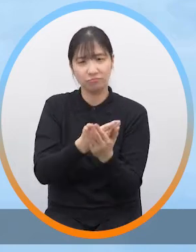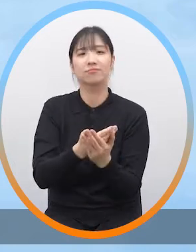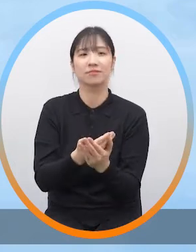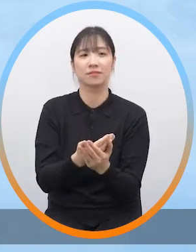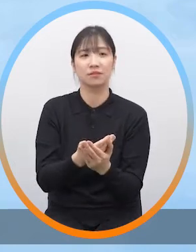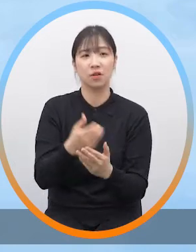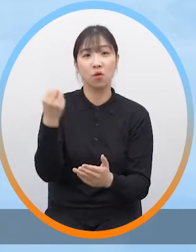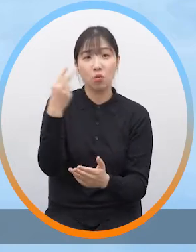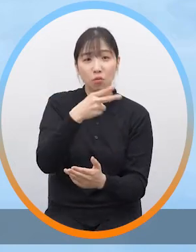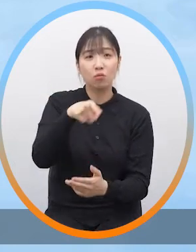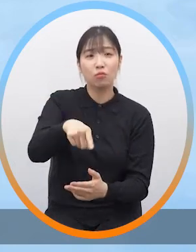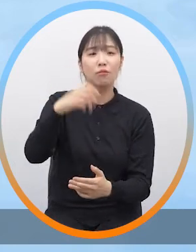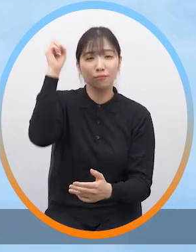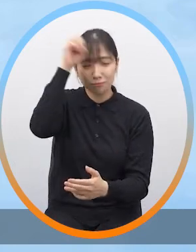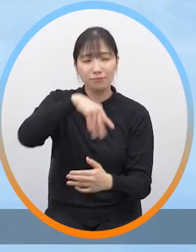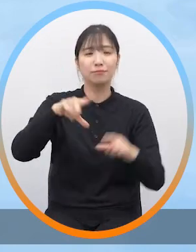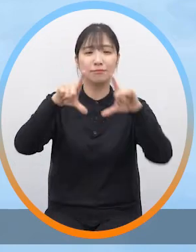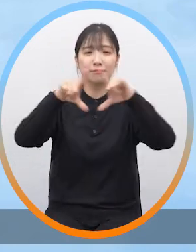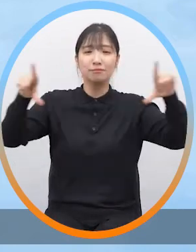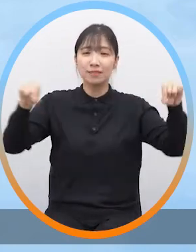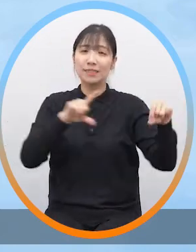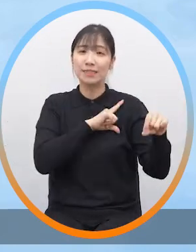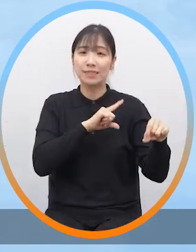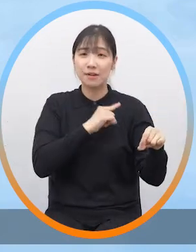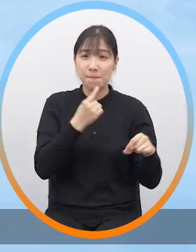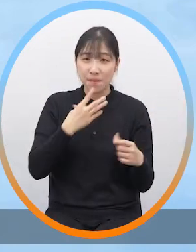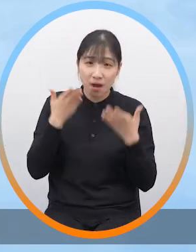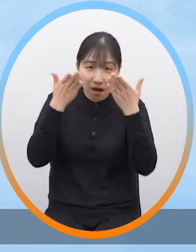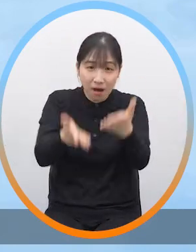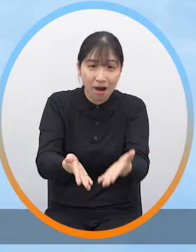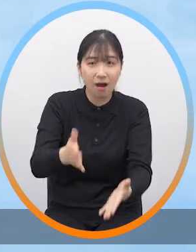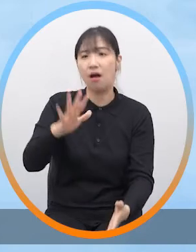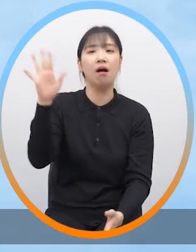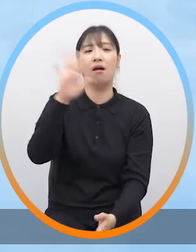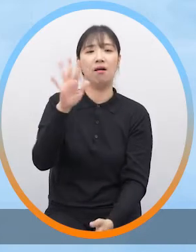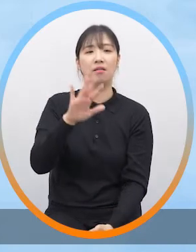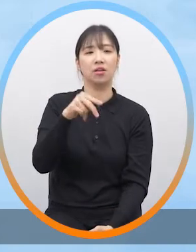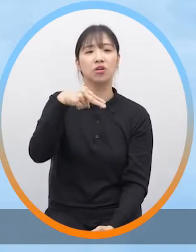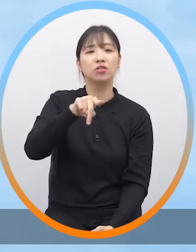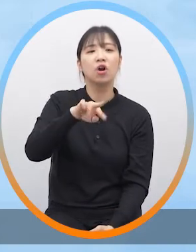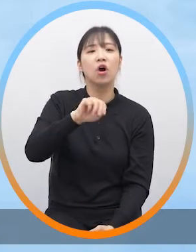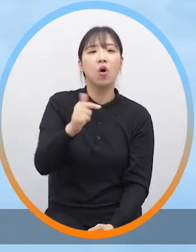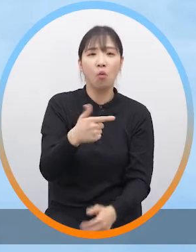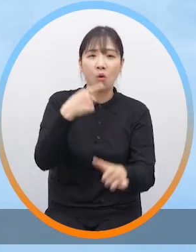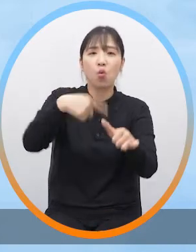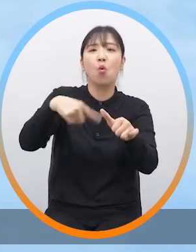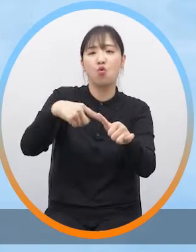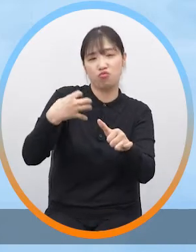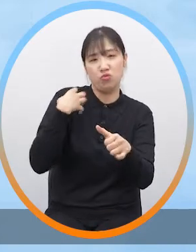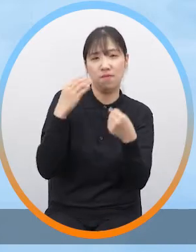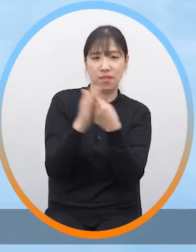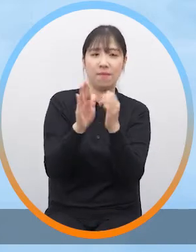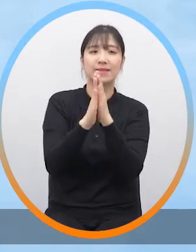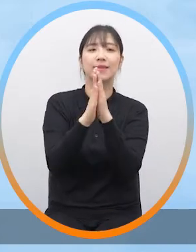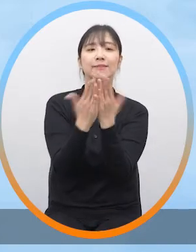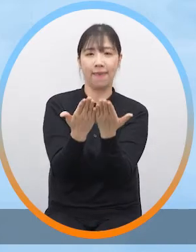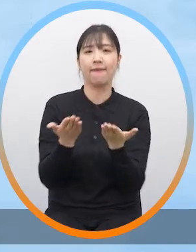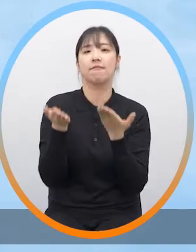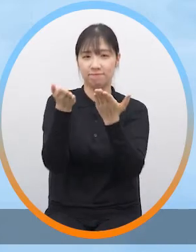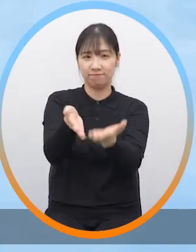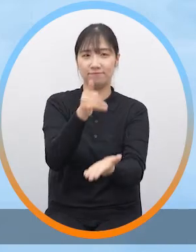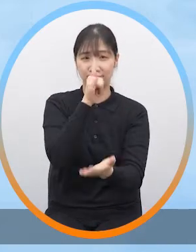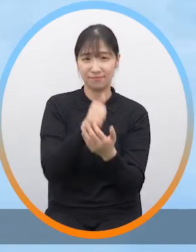있습니다. 그리고 단순히 이 편액만 내려주는 게 아니고 서원은 교육기관이기 때문에 반드시 책을